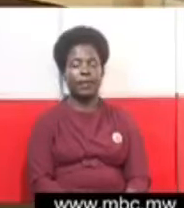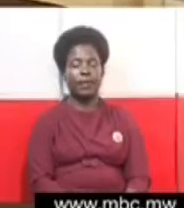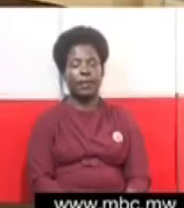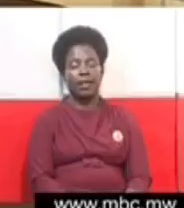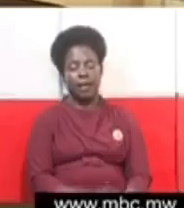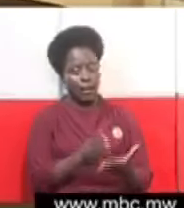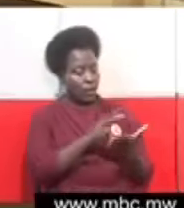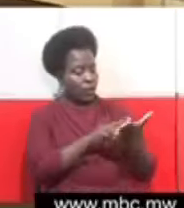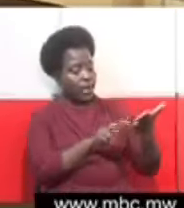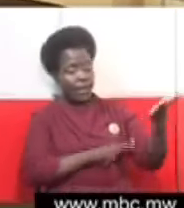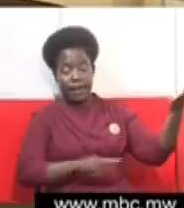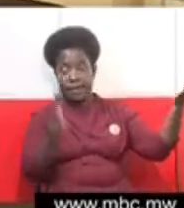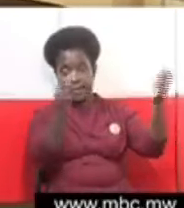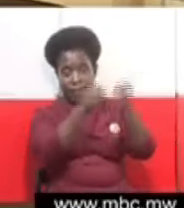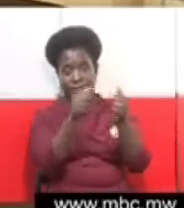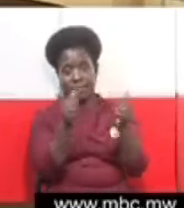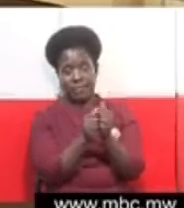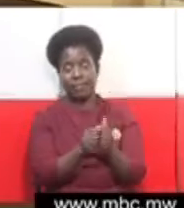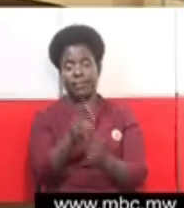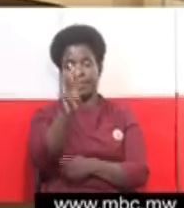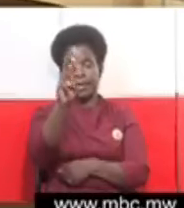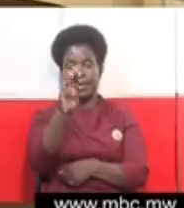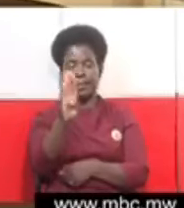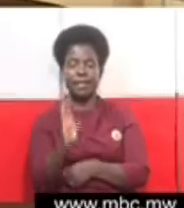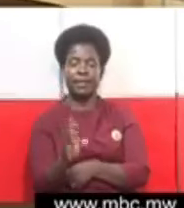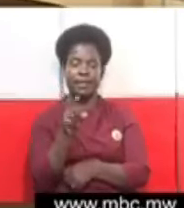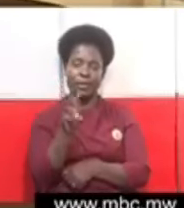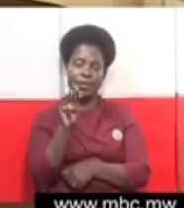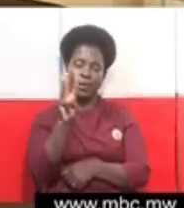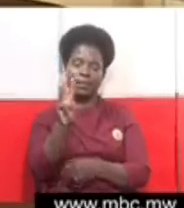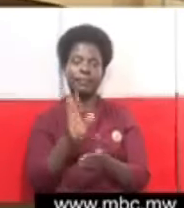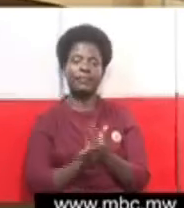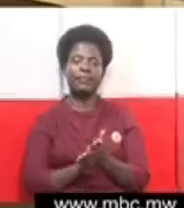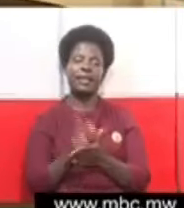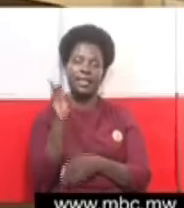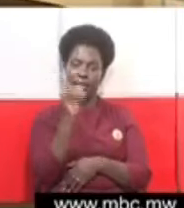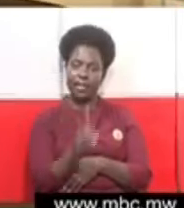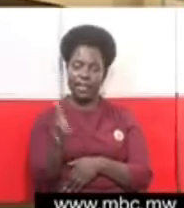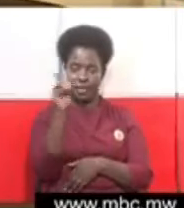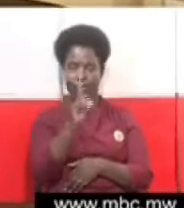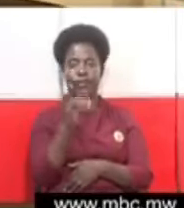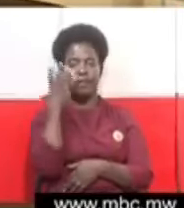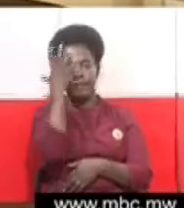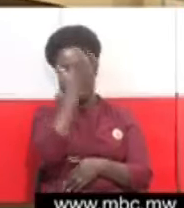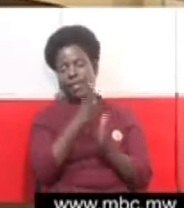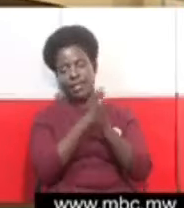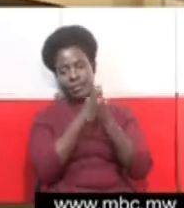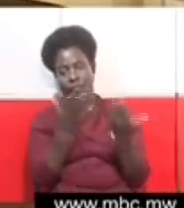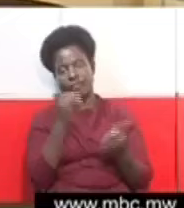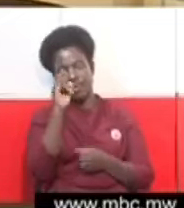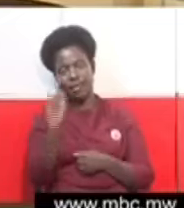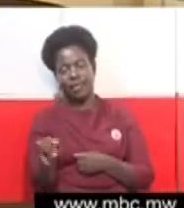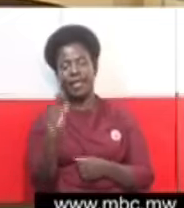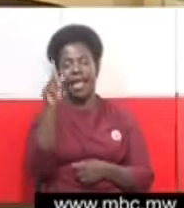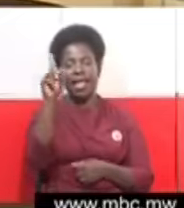Pezani zambiri pa mbc.mw, mbc digital, tsamba la Facebook, Instagram ndi